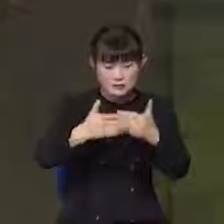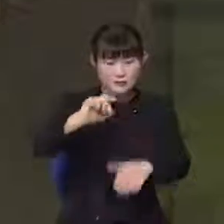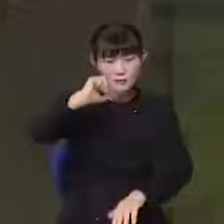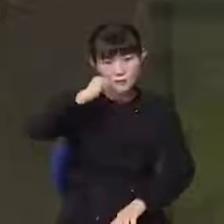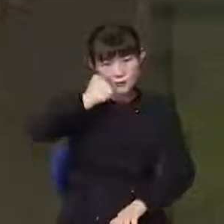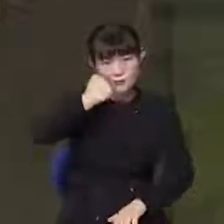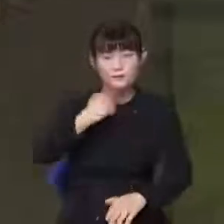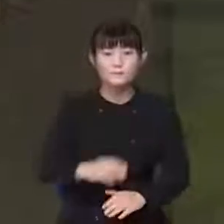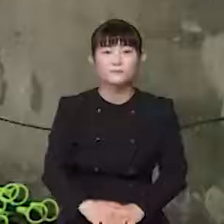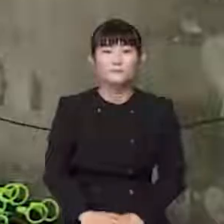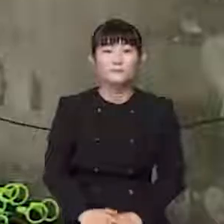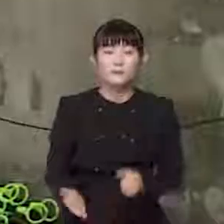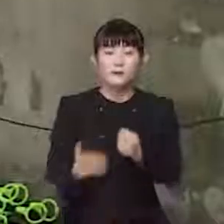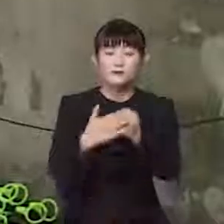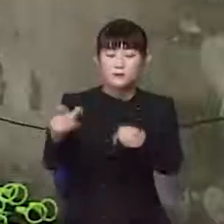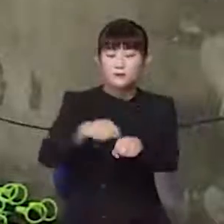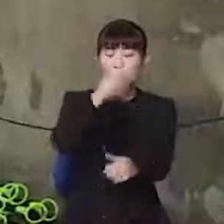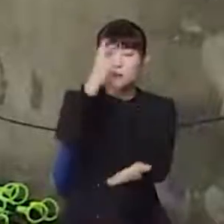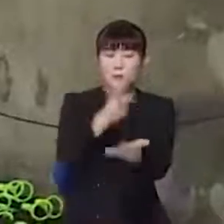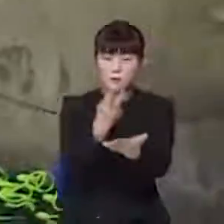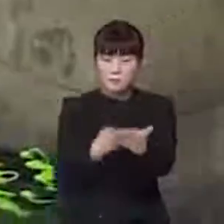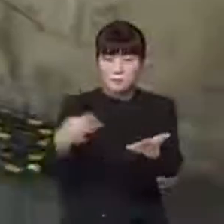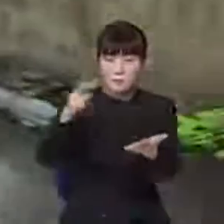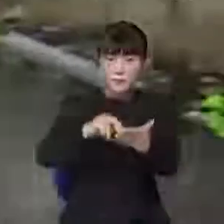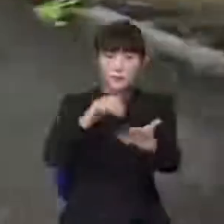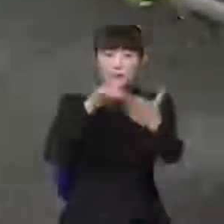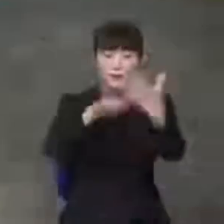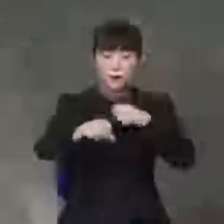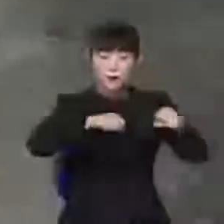상황입니다. 때문에 특별법 개정을 통한